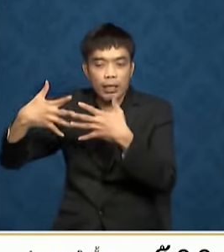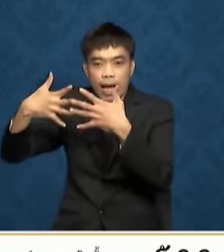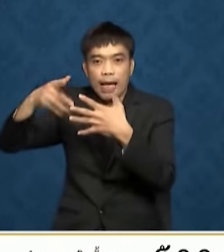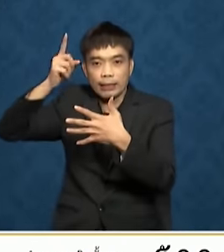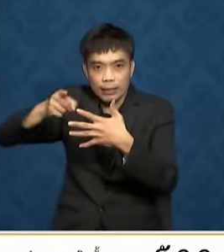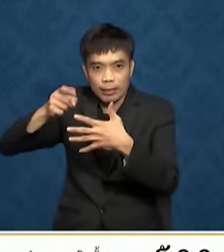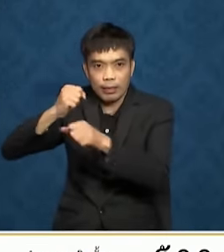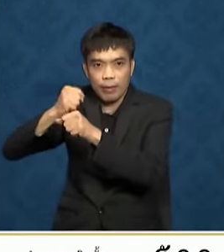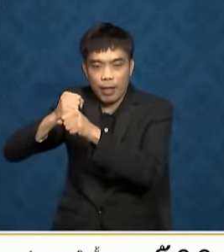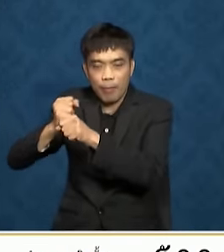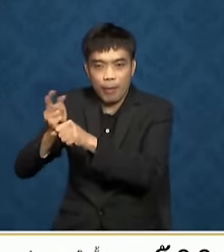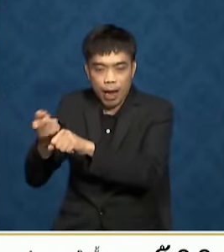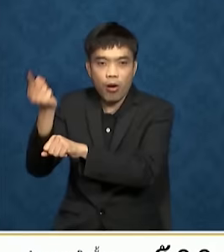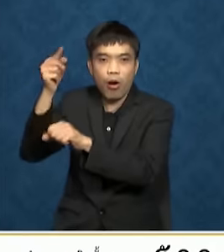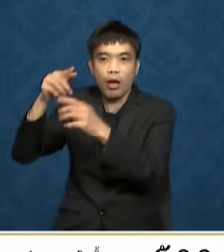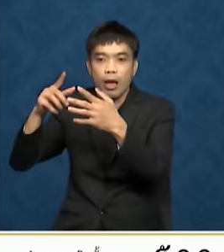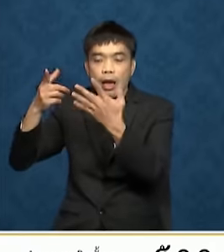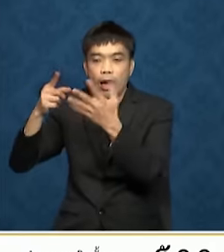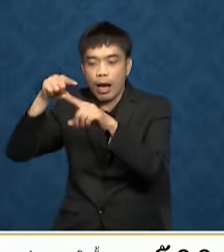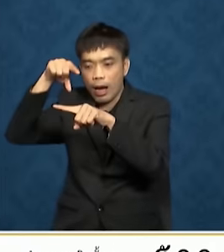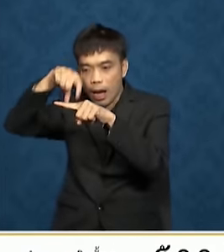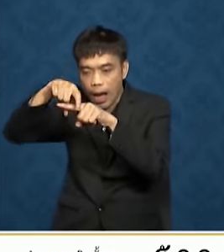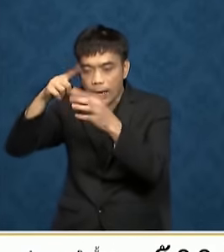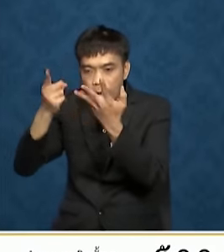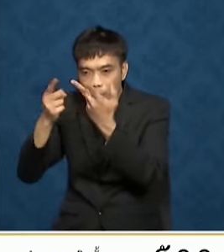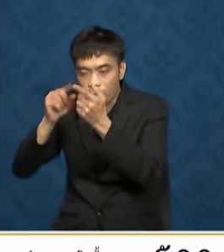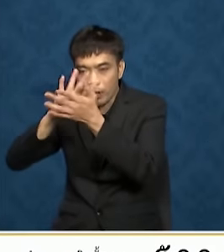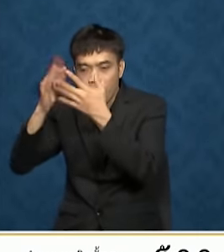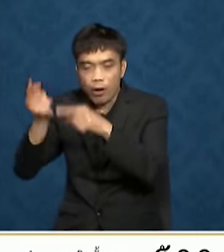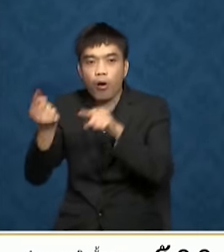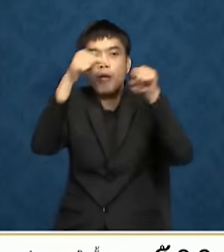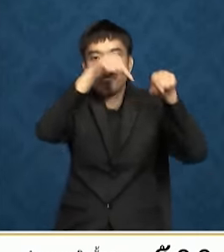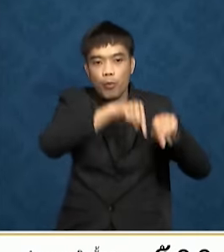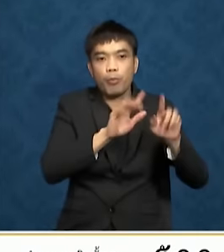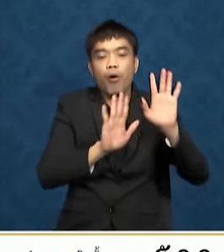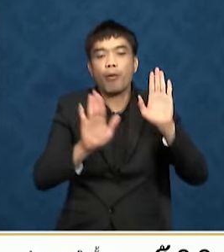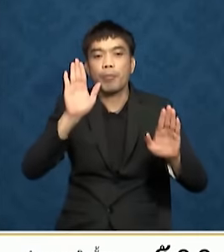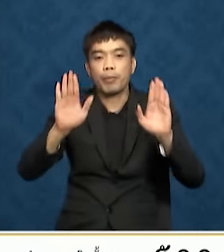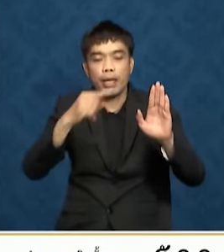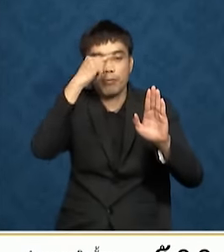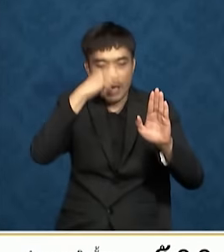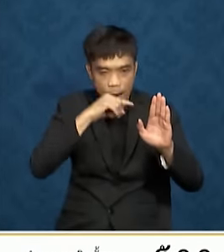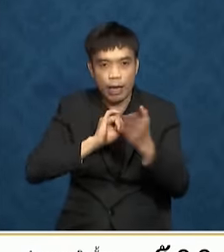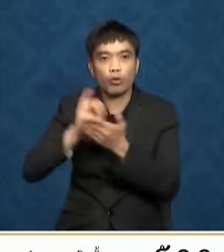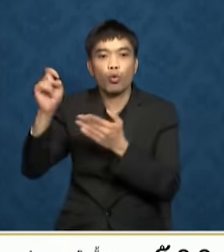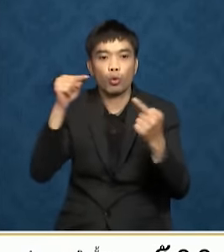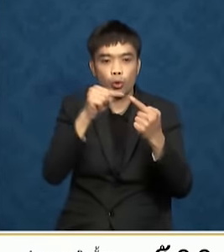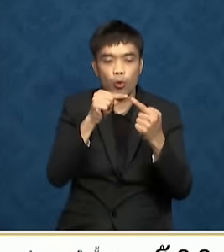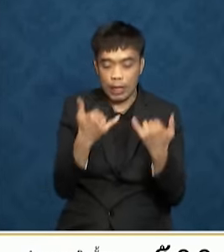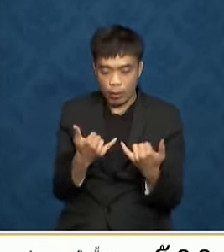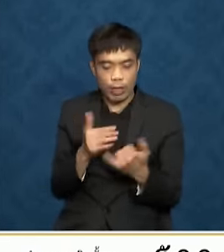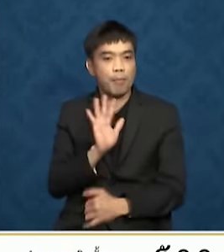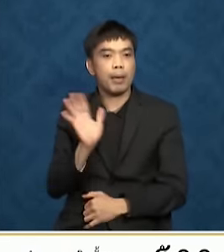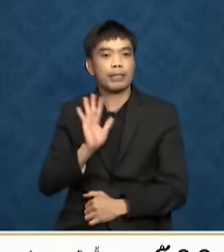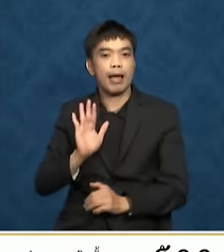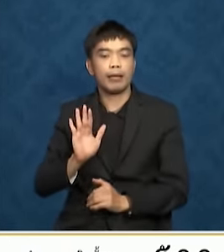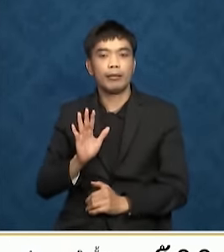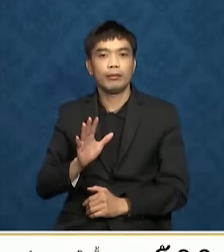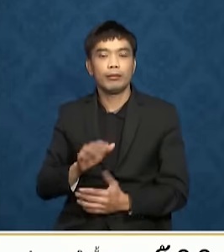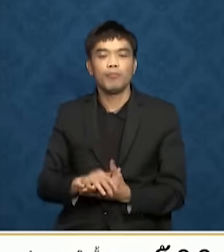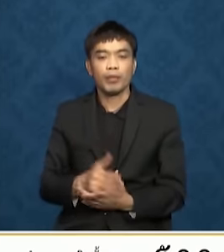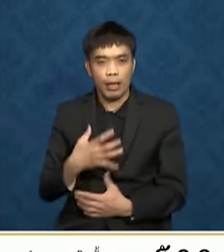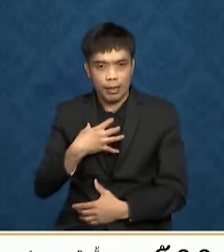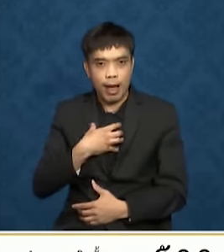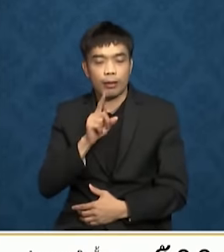จริงแล้วก็ค่อยมาเปรียบเทียบกับอุตสาหกรรมดีทรอยของเอเชียของประเทศไทยคุณถึงจะเห็นภาพที่เหดภาพแต่ผมกำลังอยากจะตั้งคำถามกับ